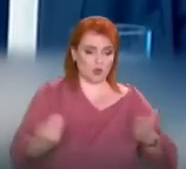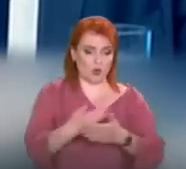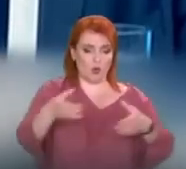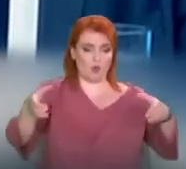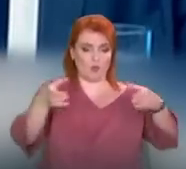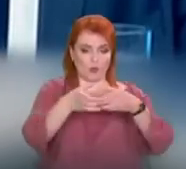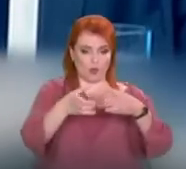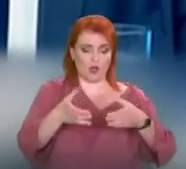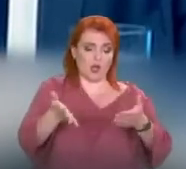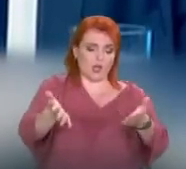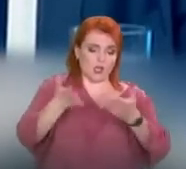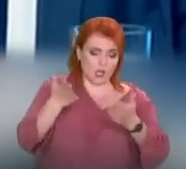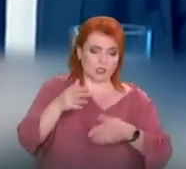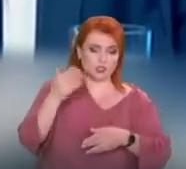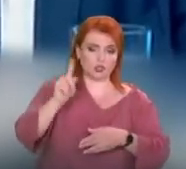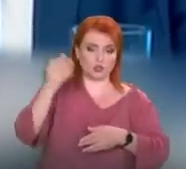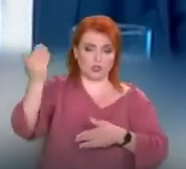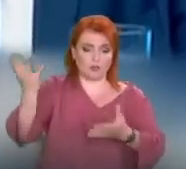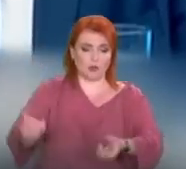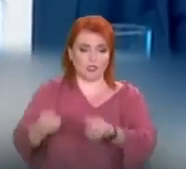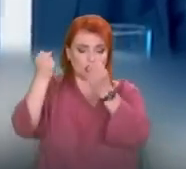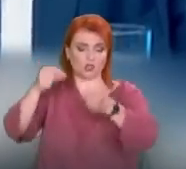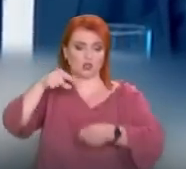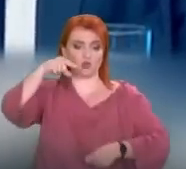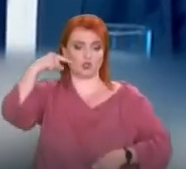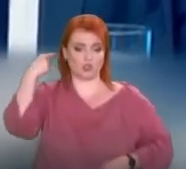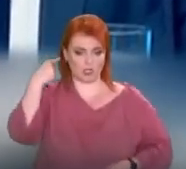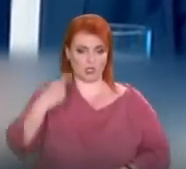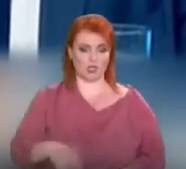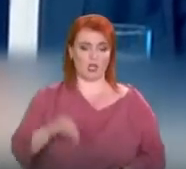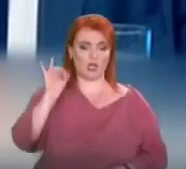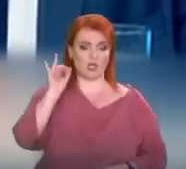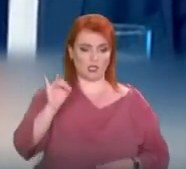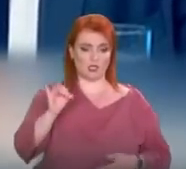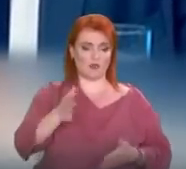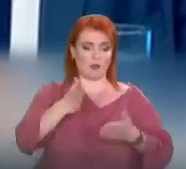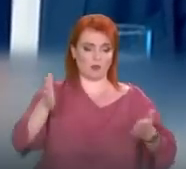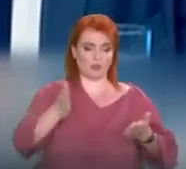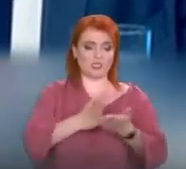structurile militare, serviciile secrete a